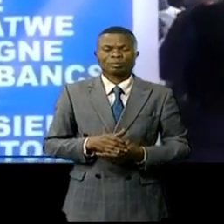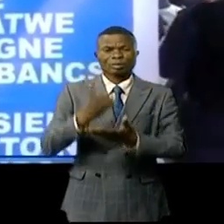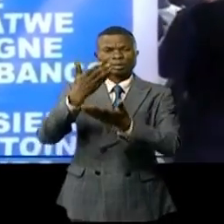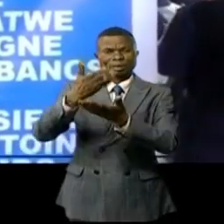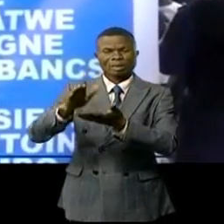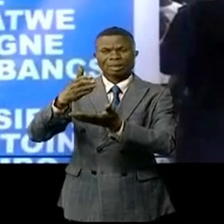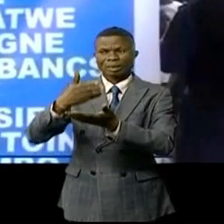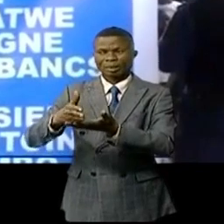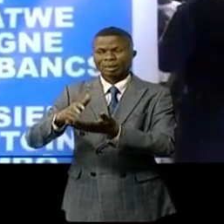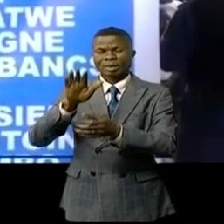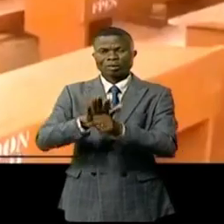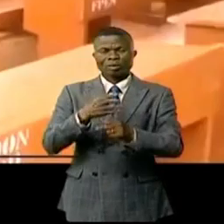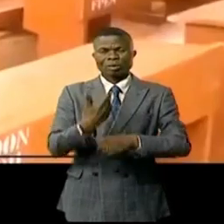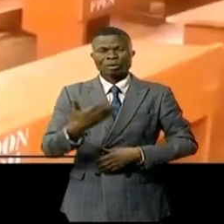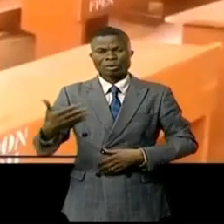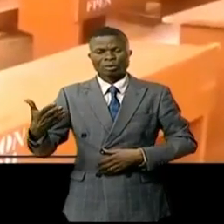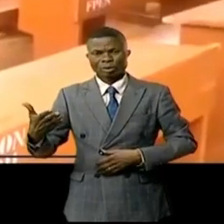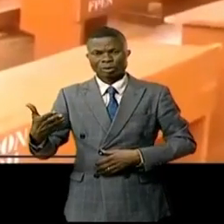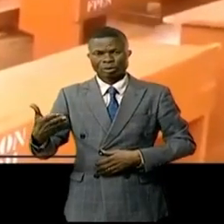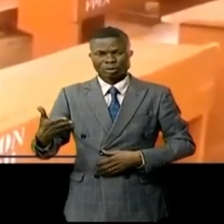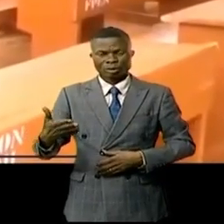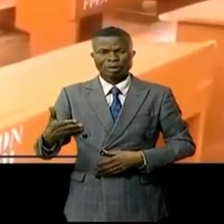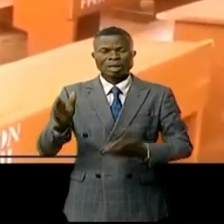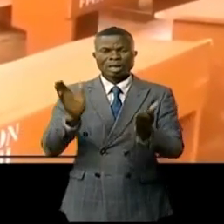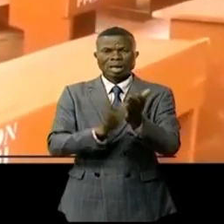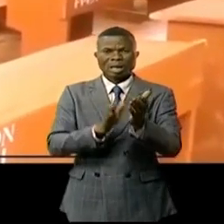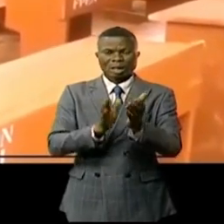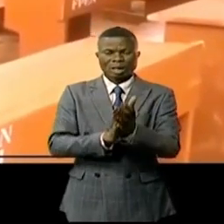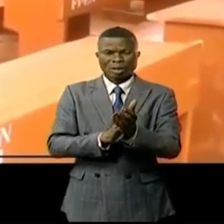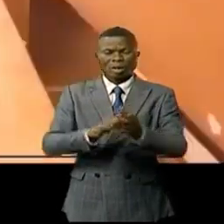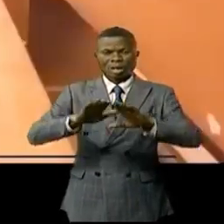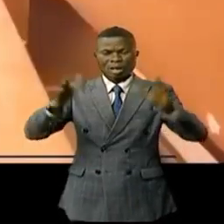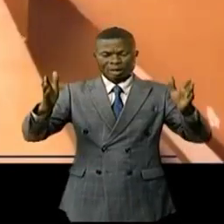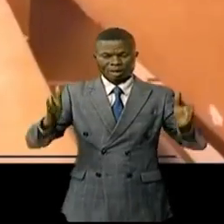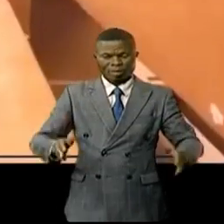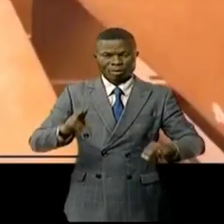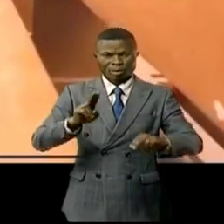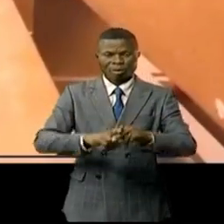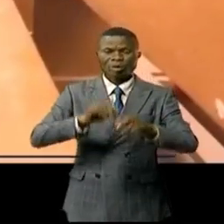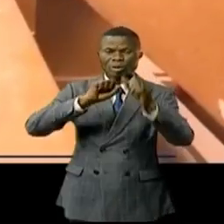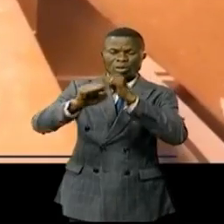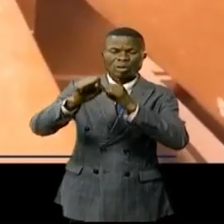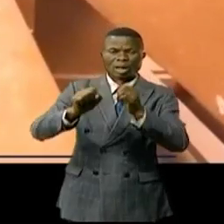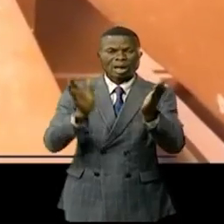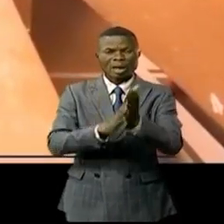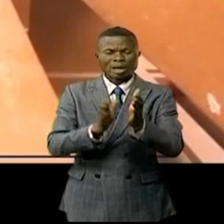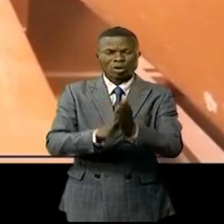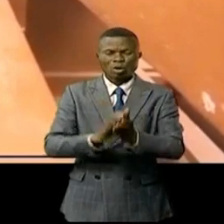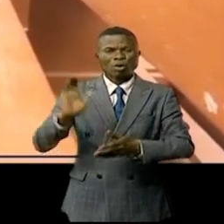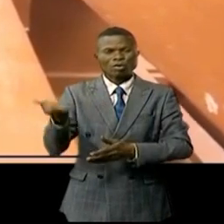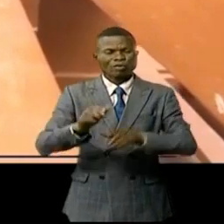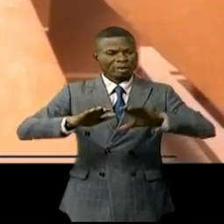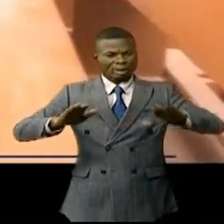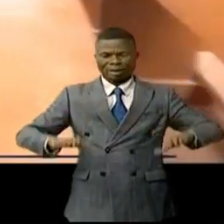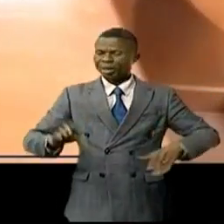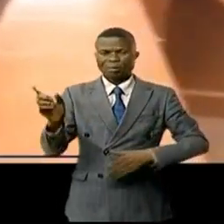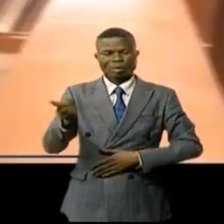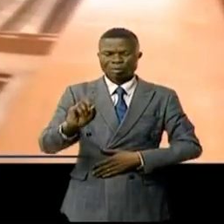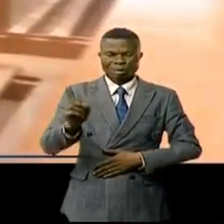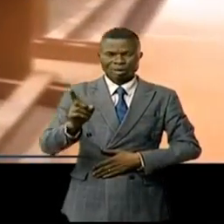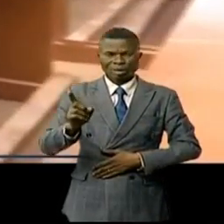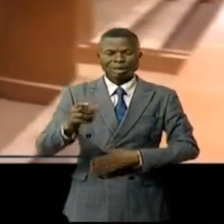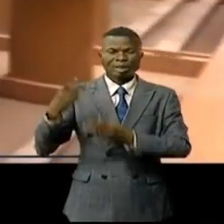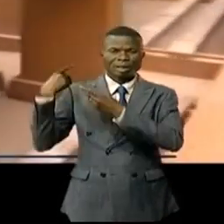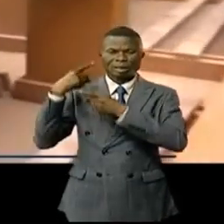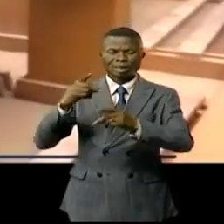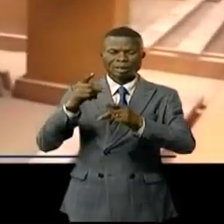distributions d'un lot important de bancs en bois aux écoles s'inscrit dans le cadre de la campagne « Pas une école sans bancs » lancée par le ministre Tony Mabwa depuis